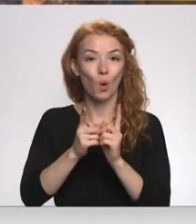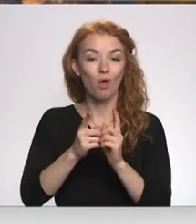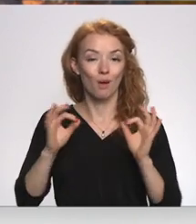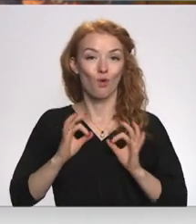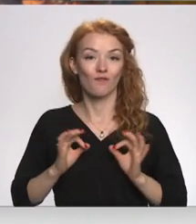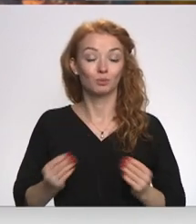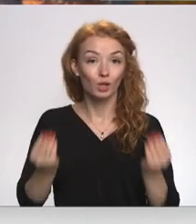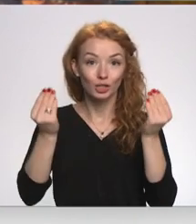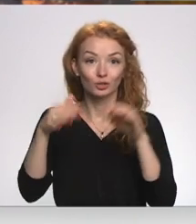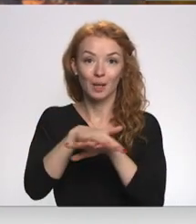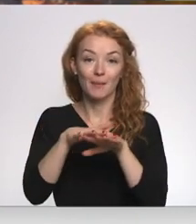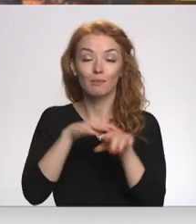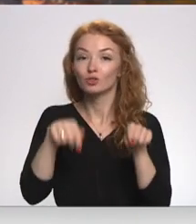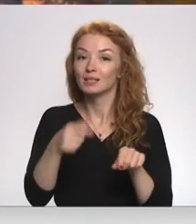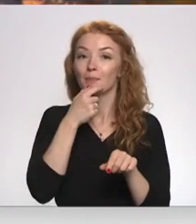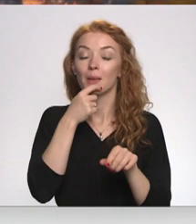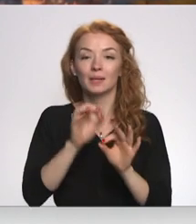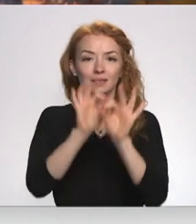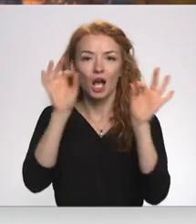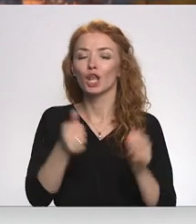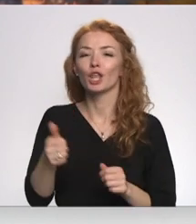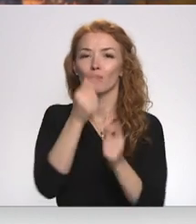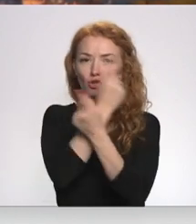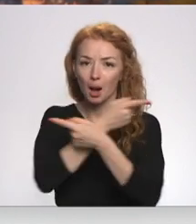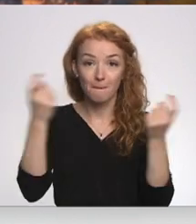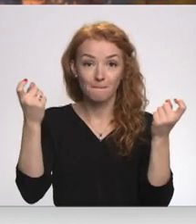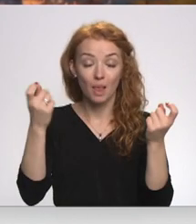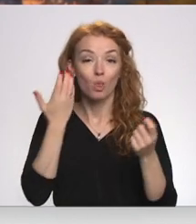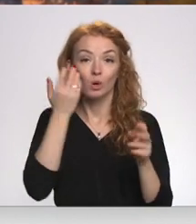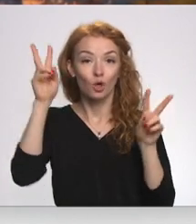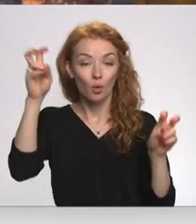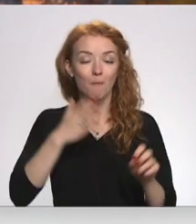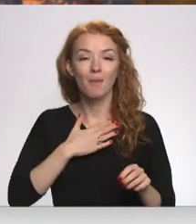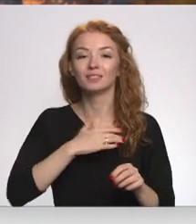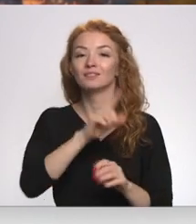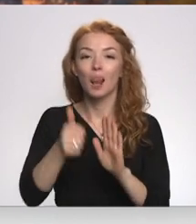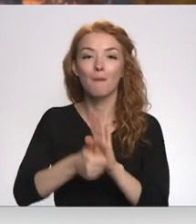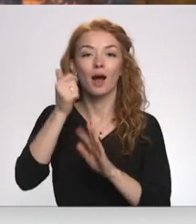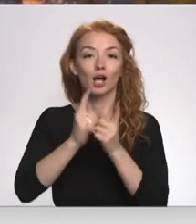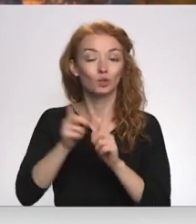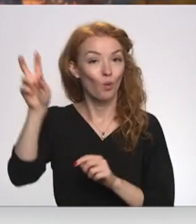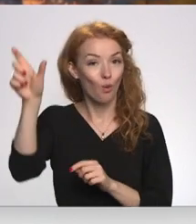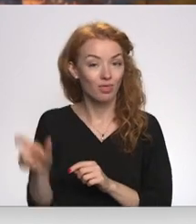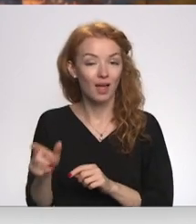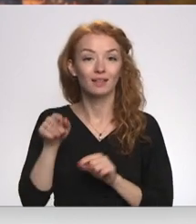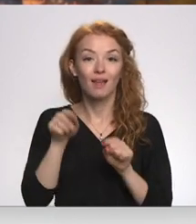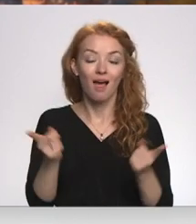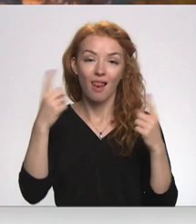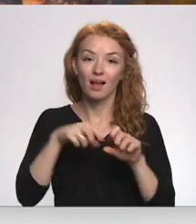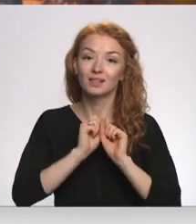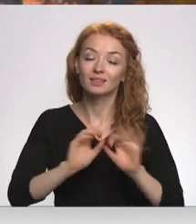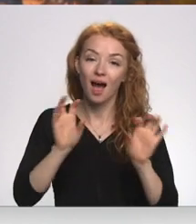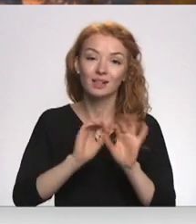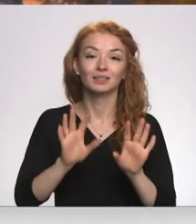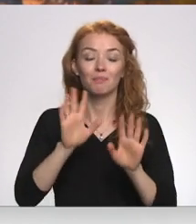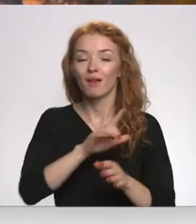prestižu sabiedrībā, šajā septembrī sākta īpaša kampaņa ar nosaukumu Mans labākais skolotājs. Tās laikā ik viens aicināts stāstīt